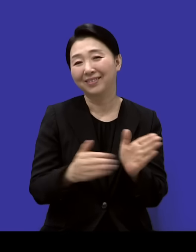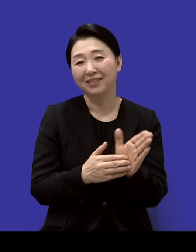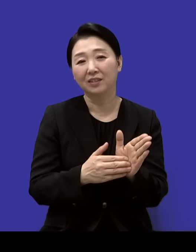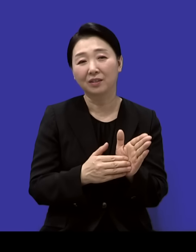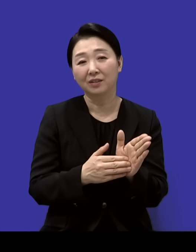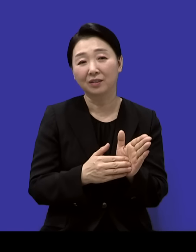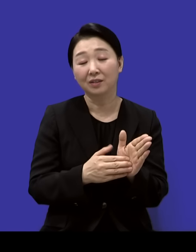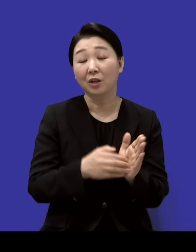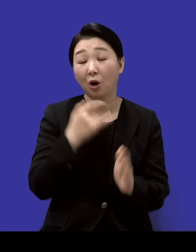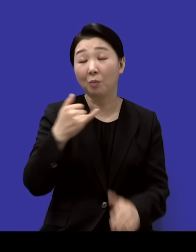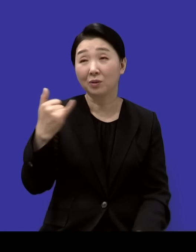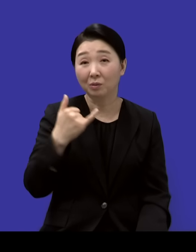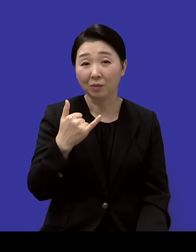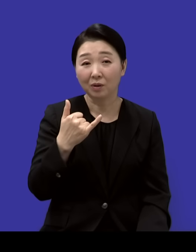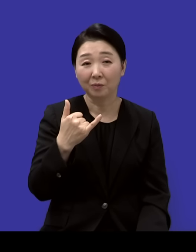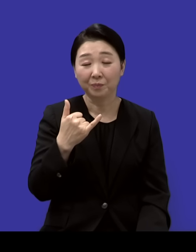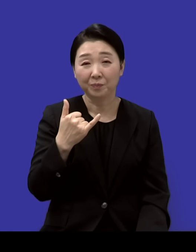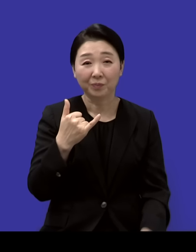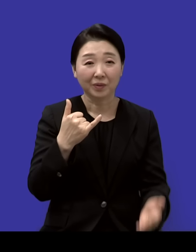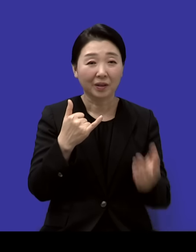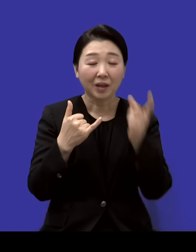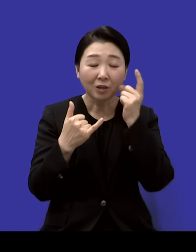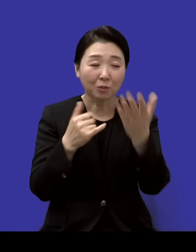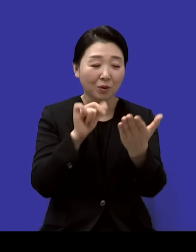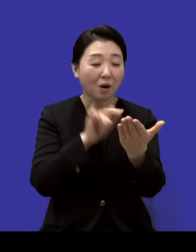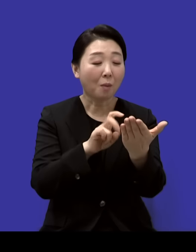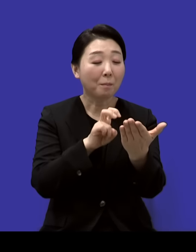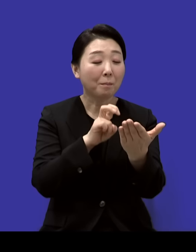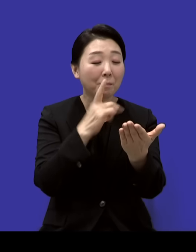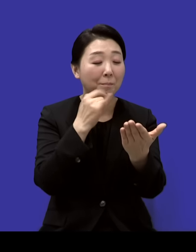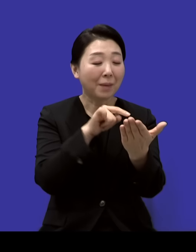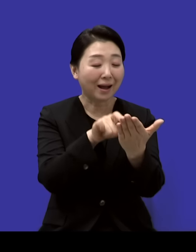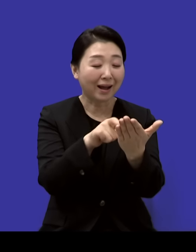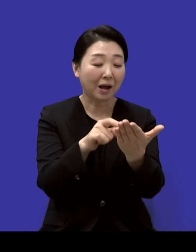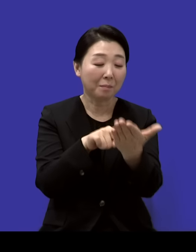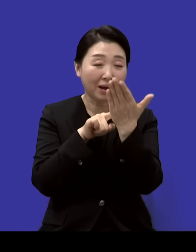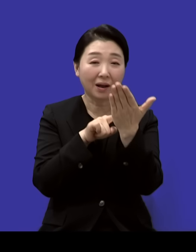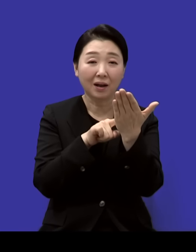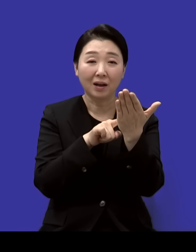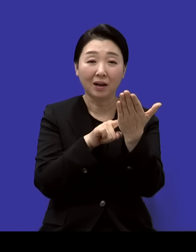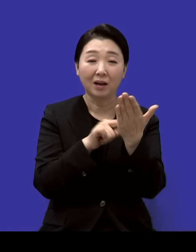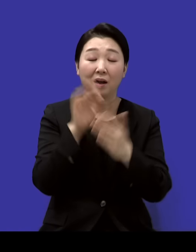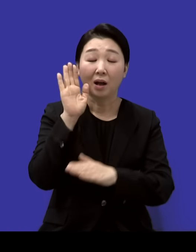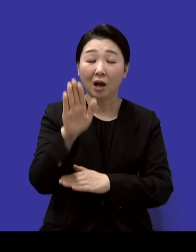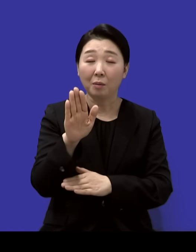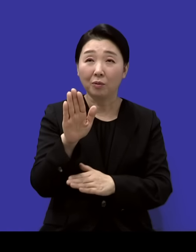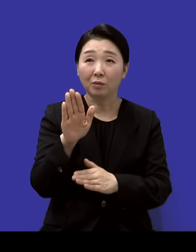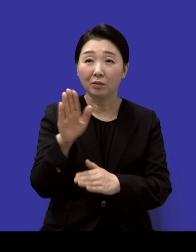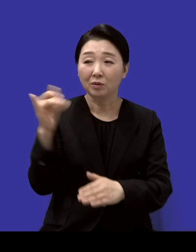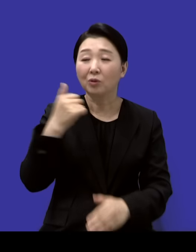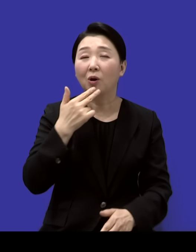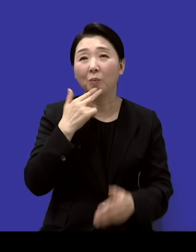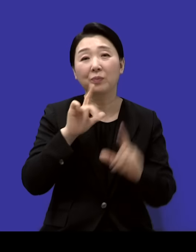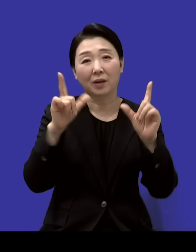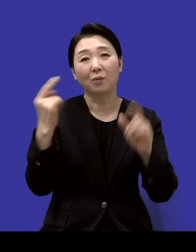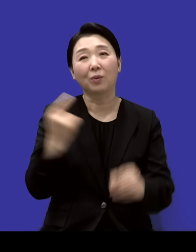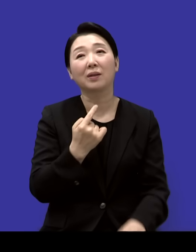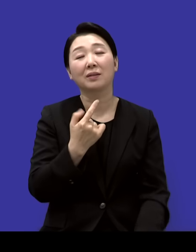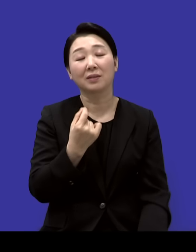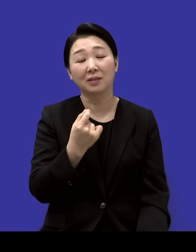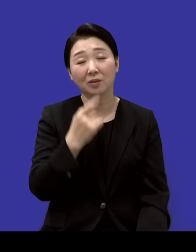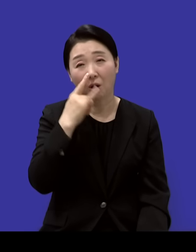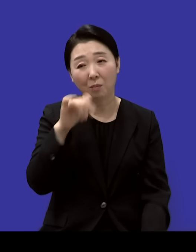이제 전화 오면 엄마 이렇게 찍혀있는 그 글씨로 전화가 오면 네. 언젠가는 이 글씨로 전화 오지 않는 날이 있겠지? 그래. 이